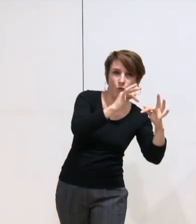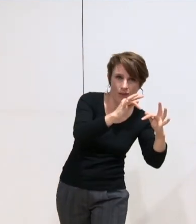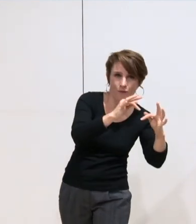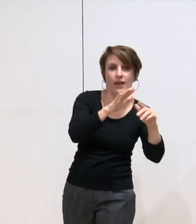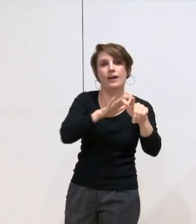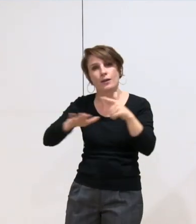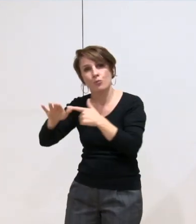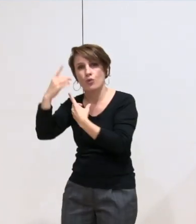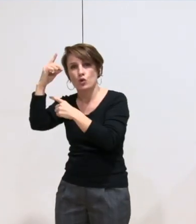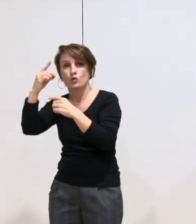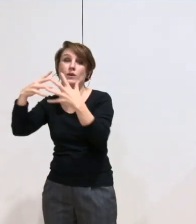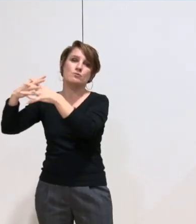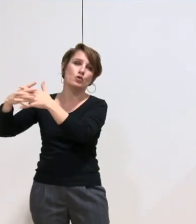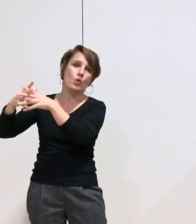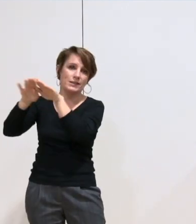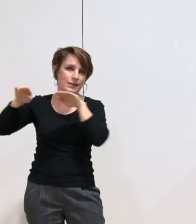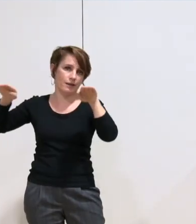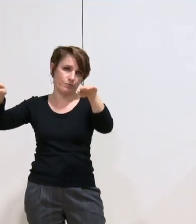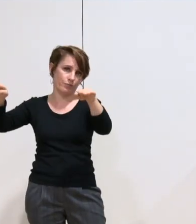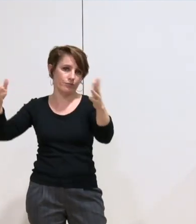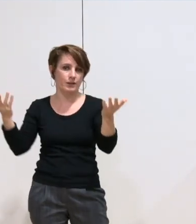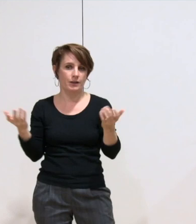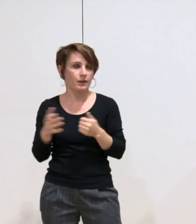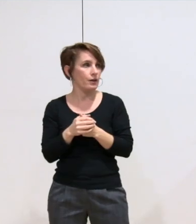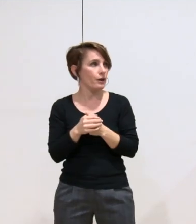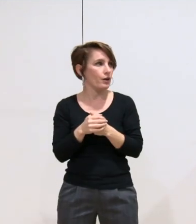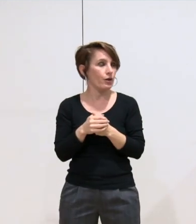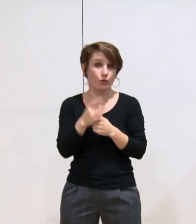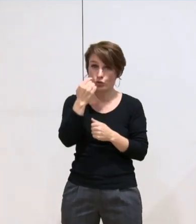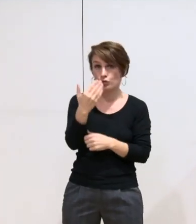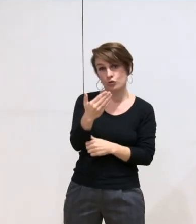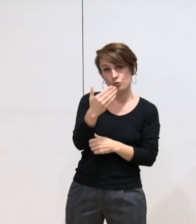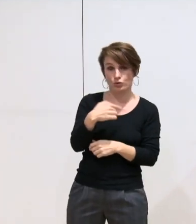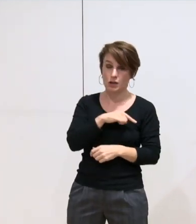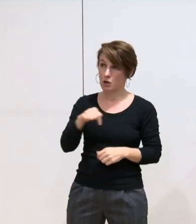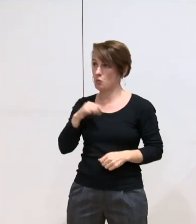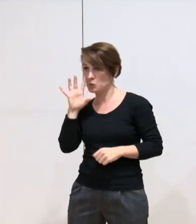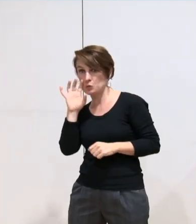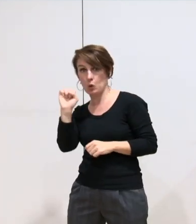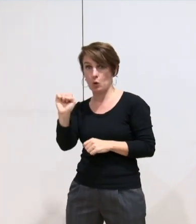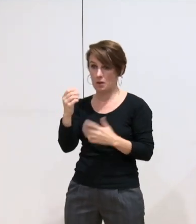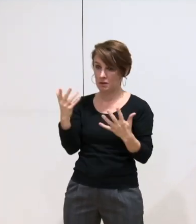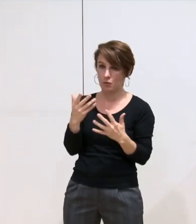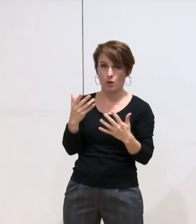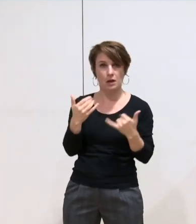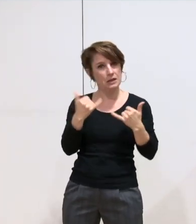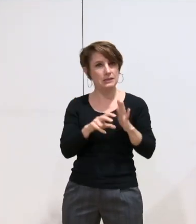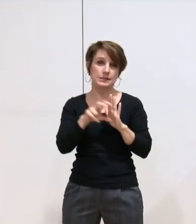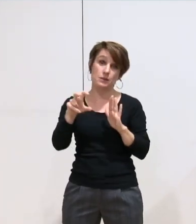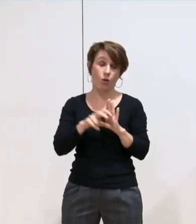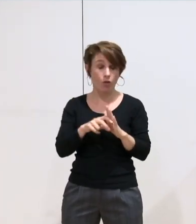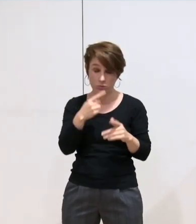crois que sur ces deux aspects, nous portons assez largement le constat que Grenoble peut mieux